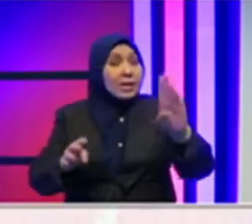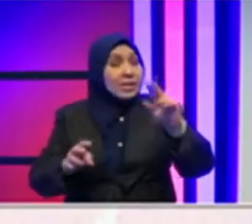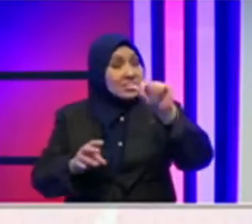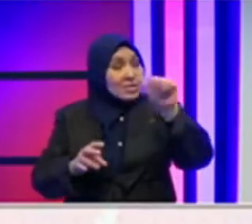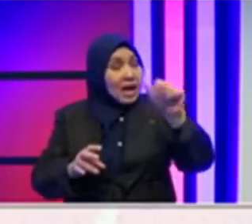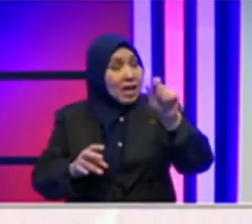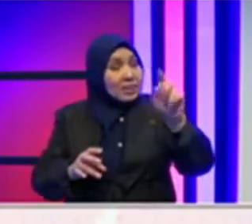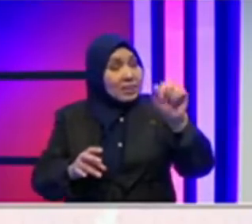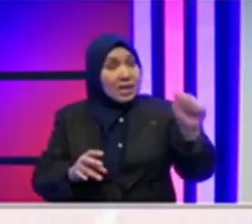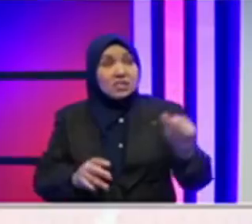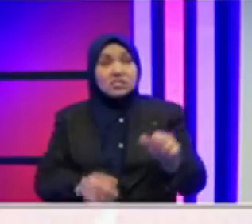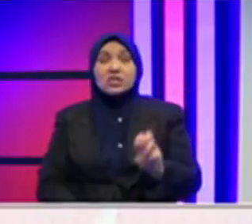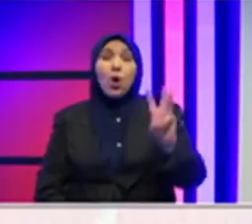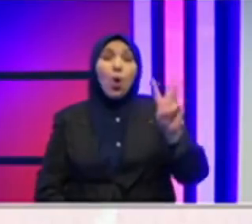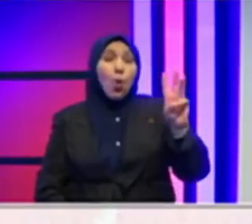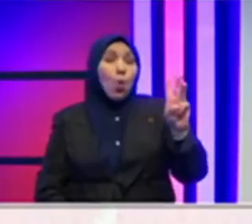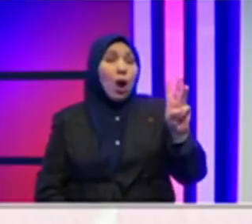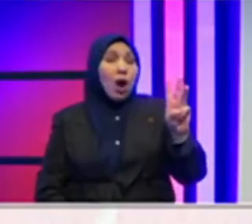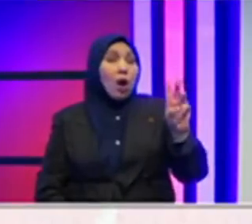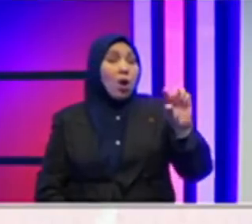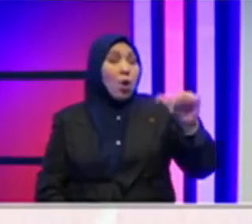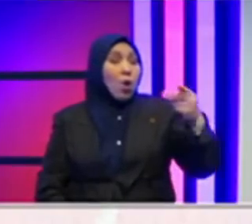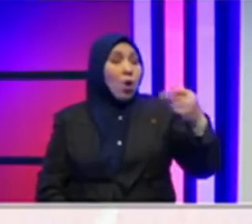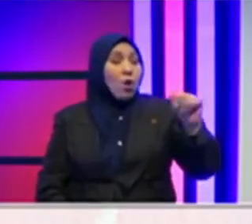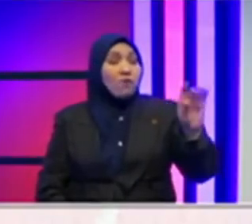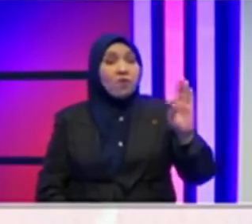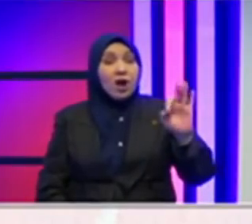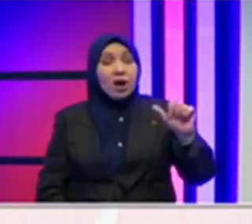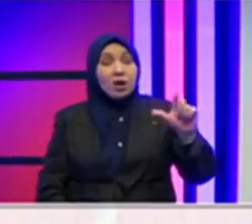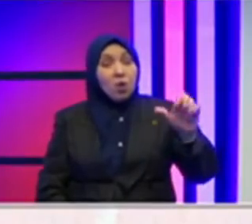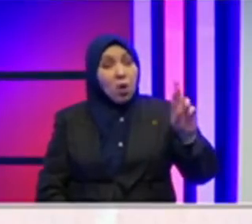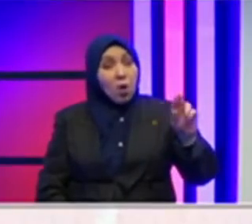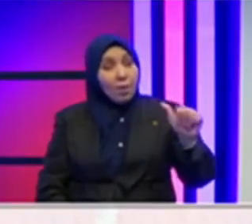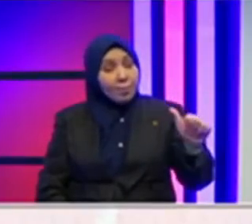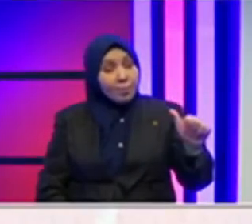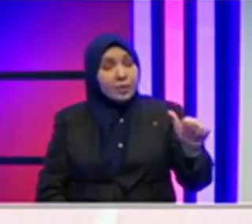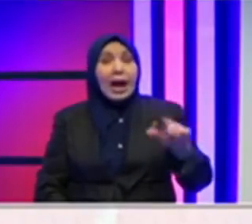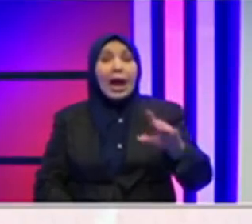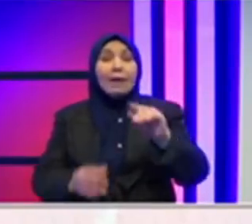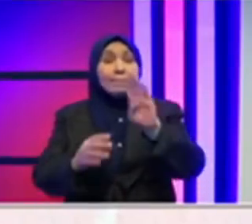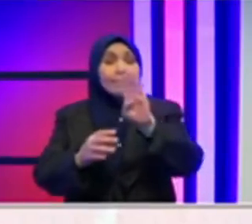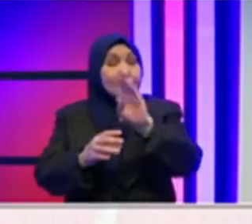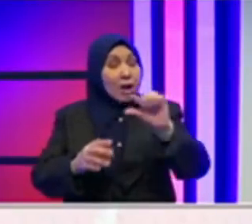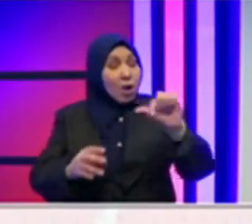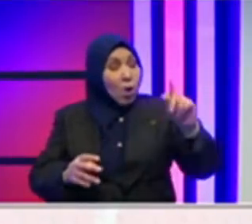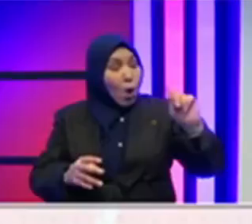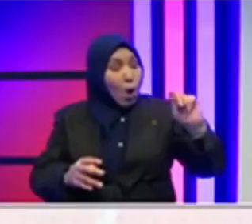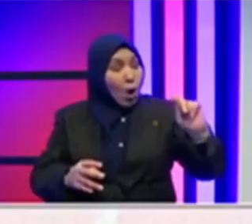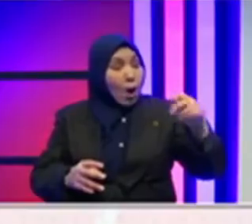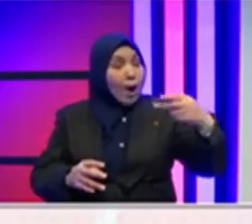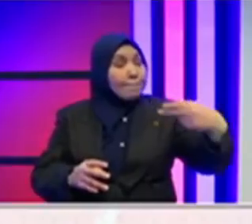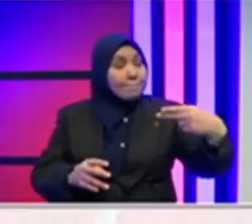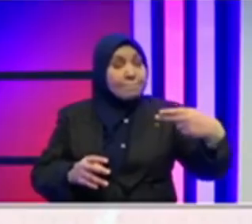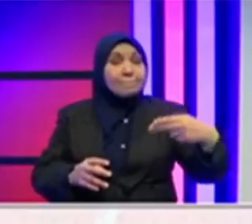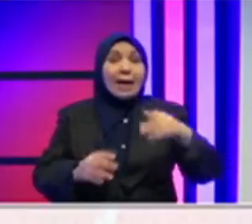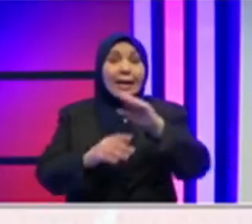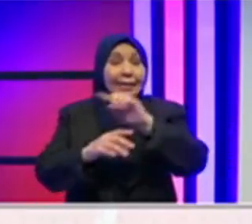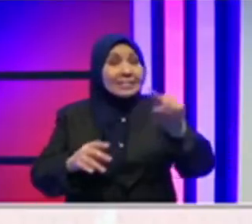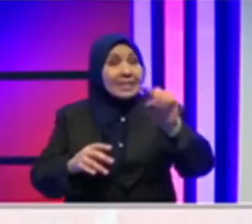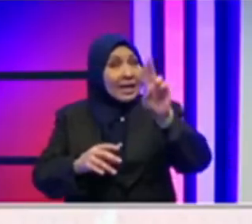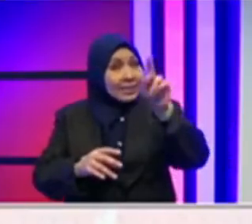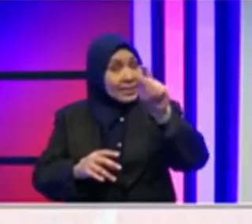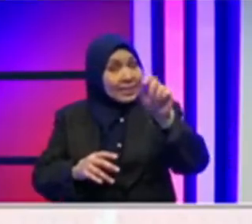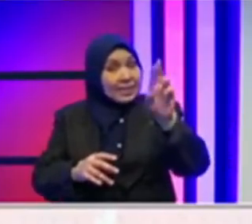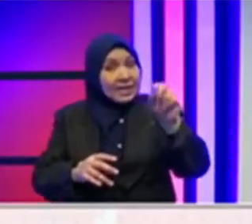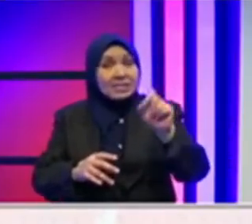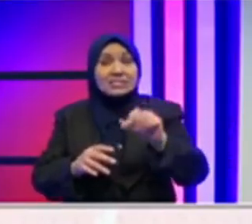Wa ghafara, wa ghafara, ghain baris atas. Dan juga contoh yang terakhir pada hari ini dalam